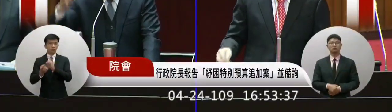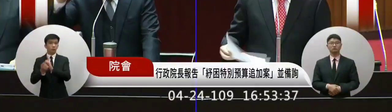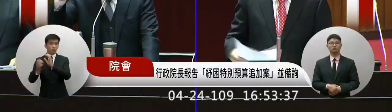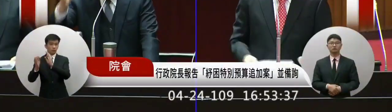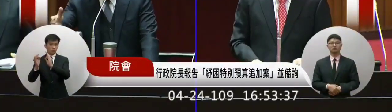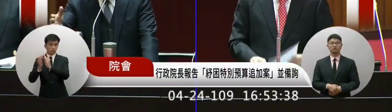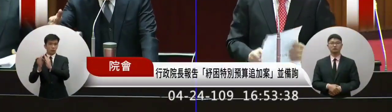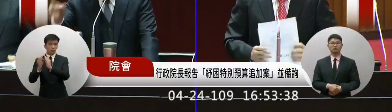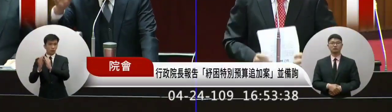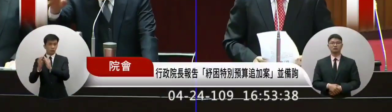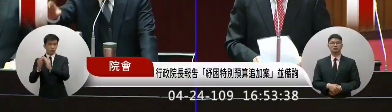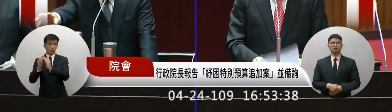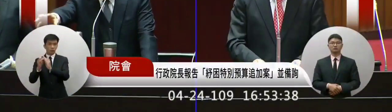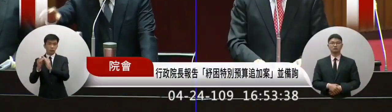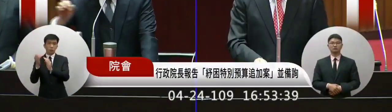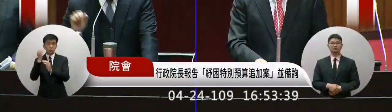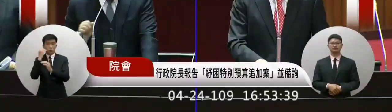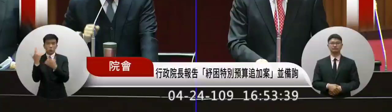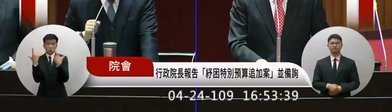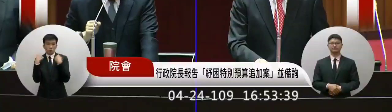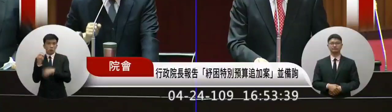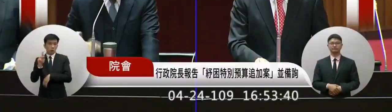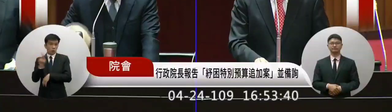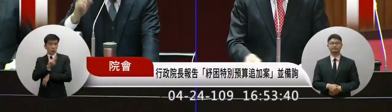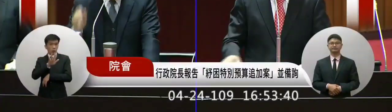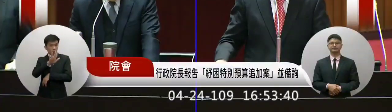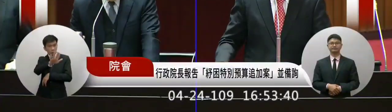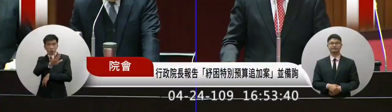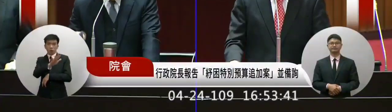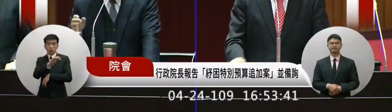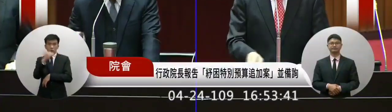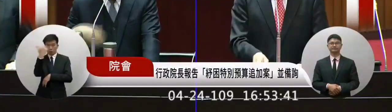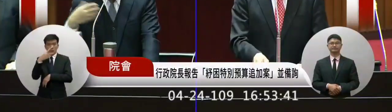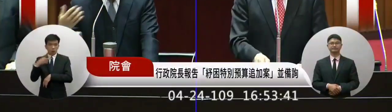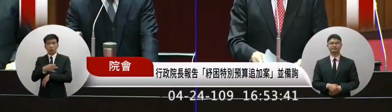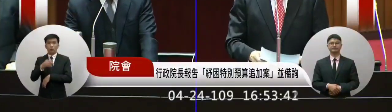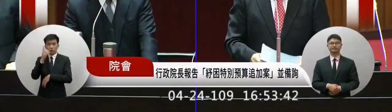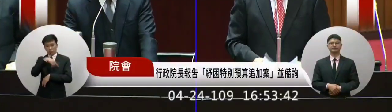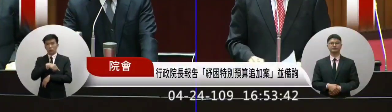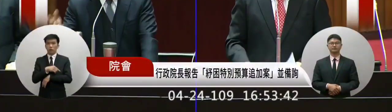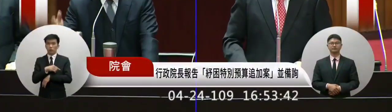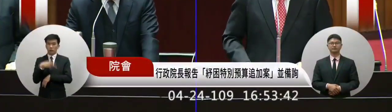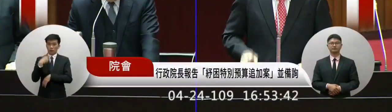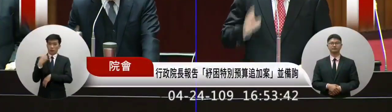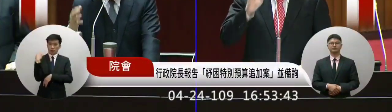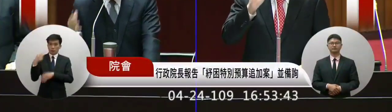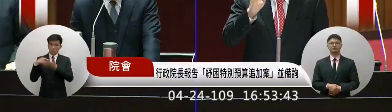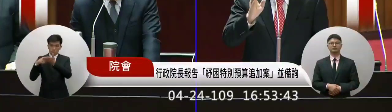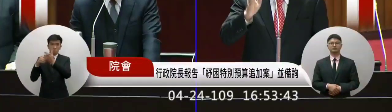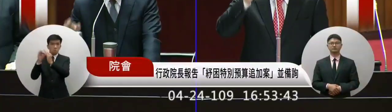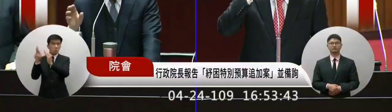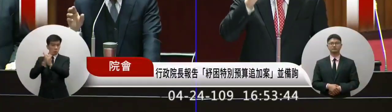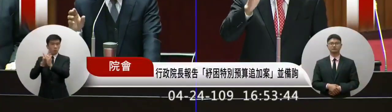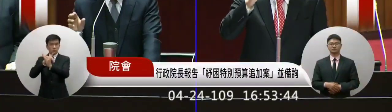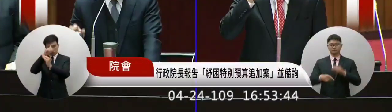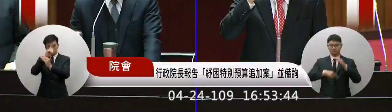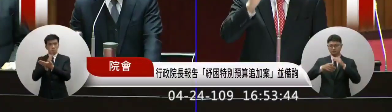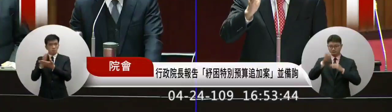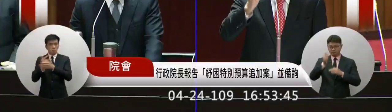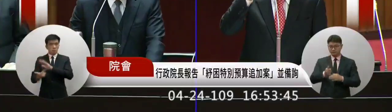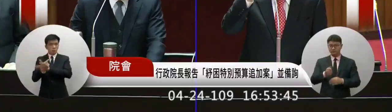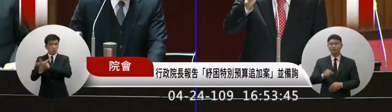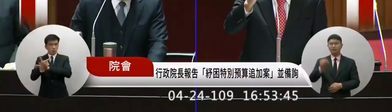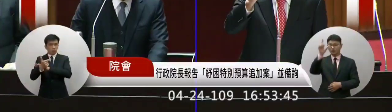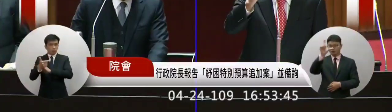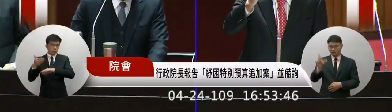行这个旧贷不能雨天说伞，新贷要尽快核准，还特别就 院长意大利